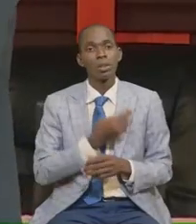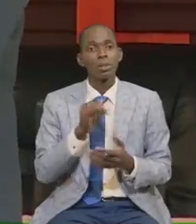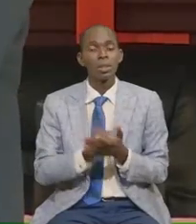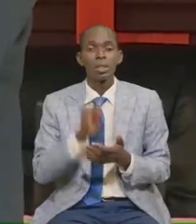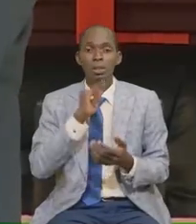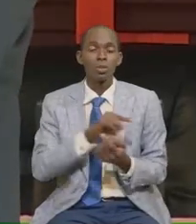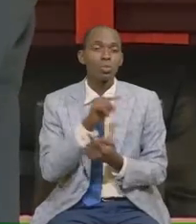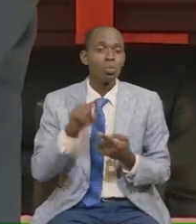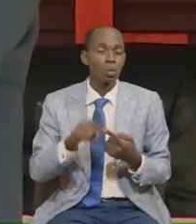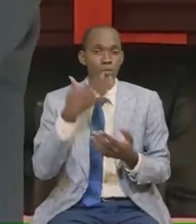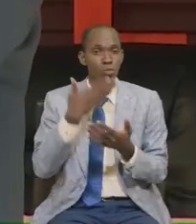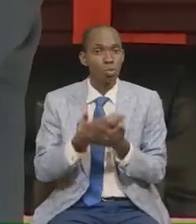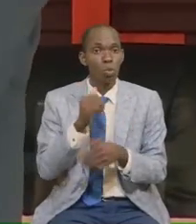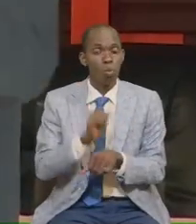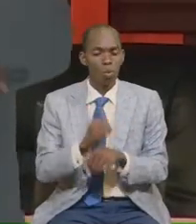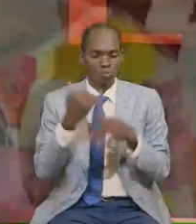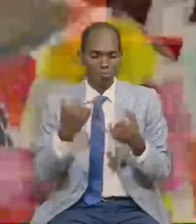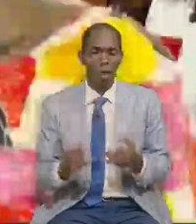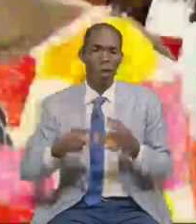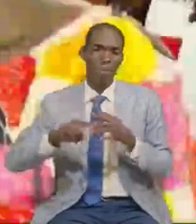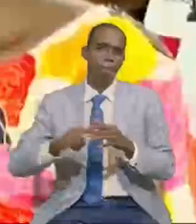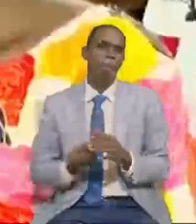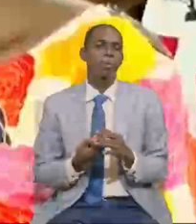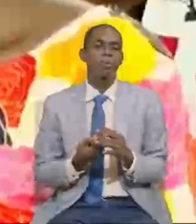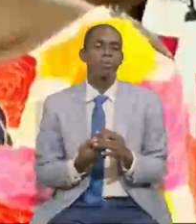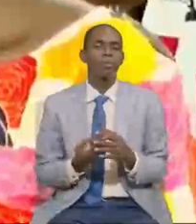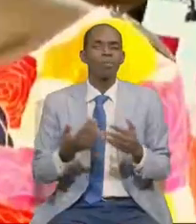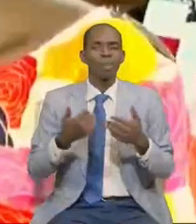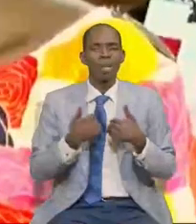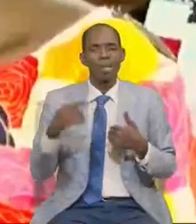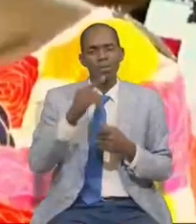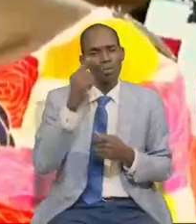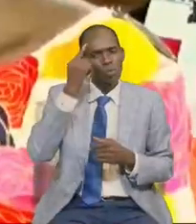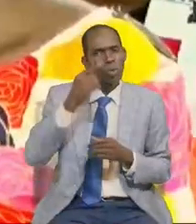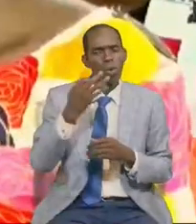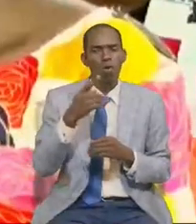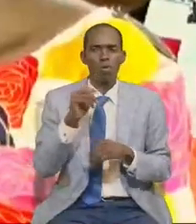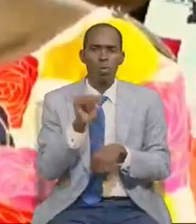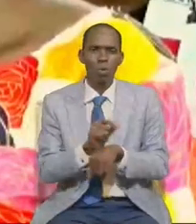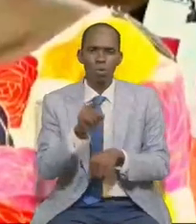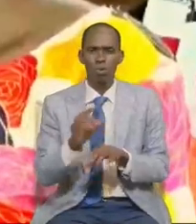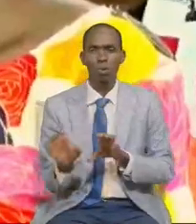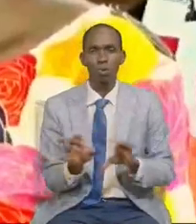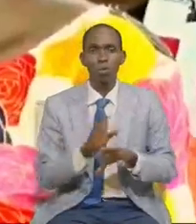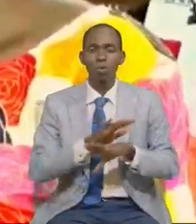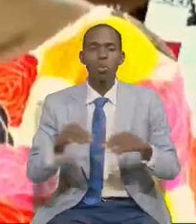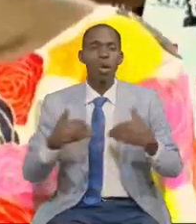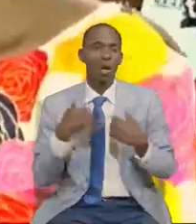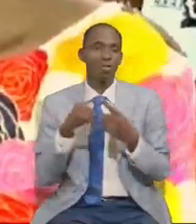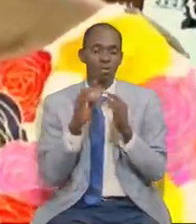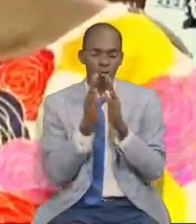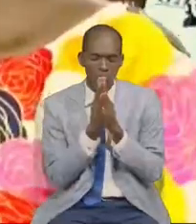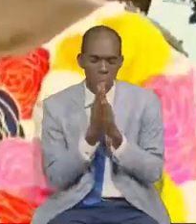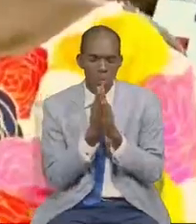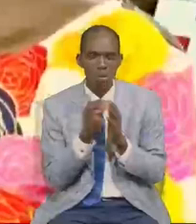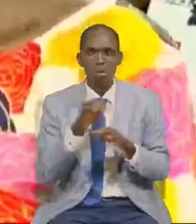œuvres commencent. Est-ce que vous avez pensé à l'œuvre que tu fais? Tu ne dois pas prier. Tu